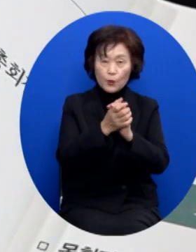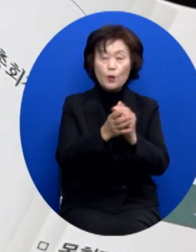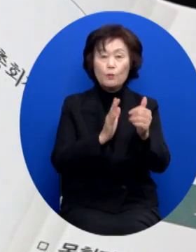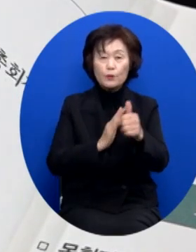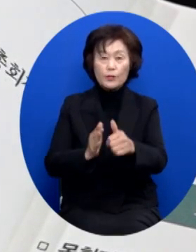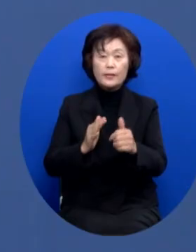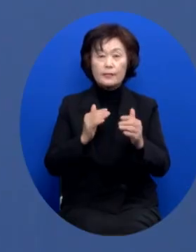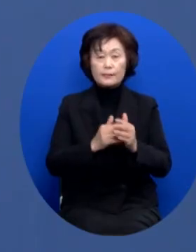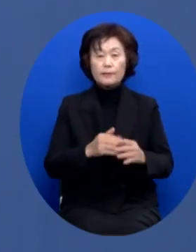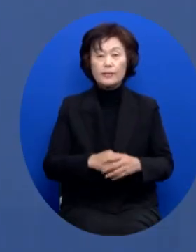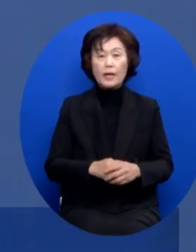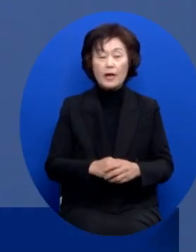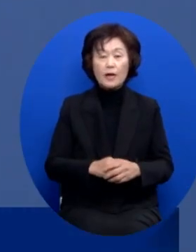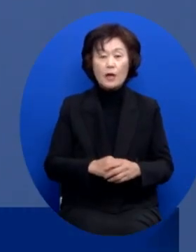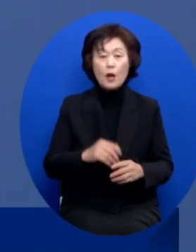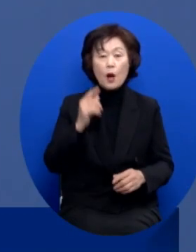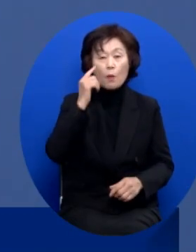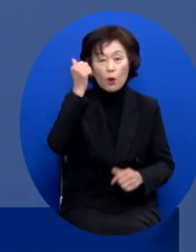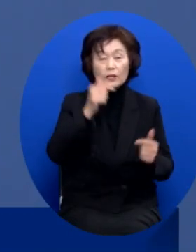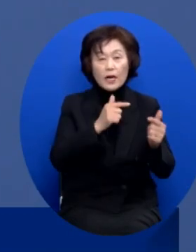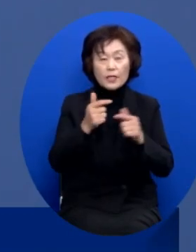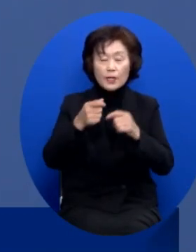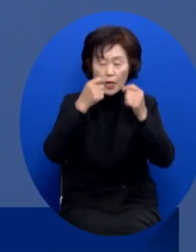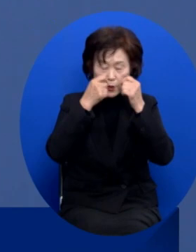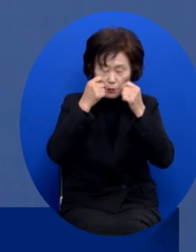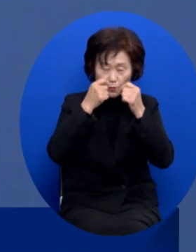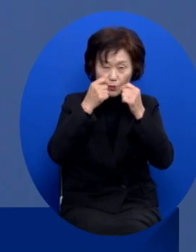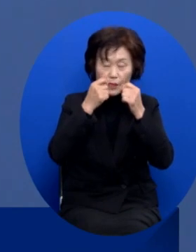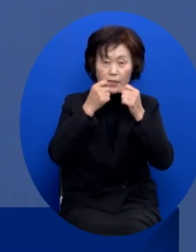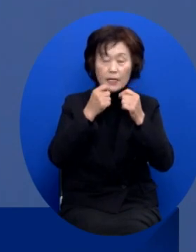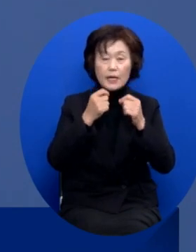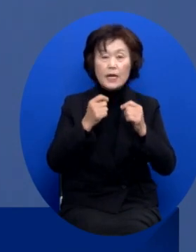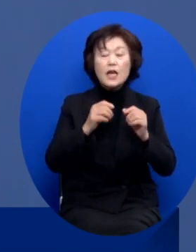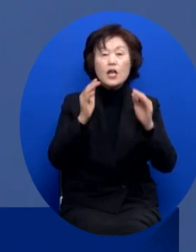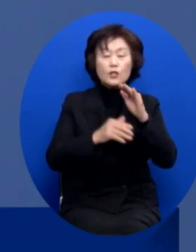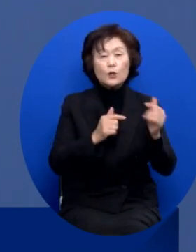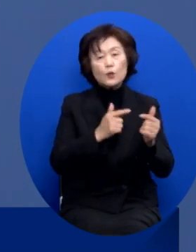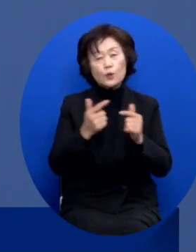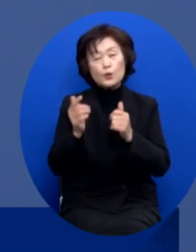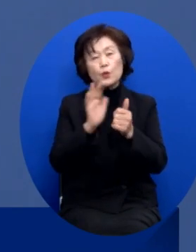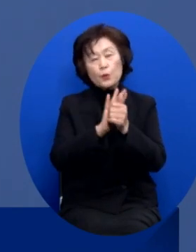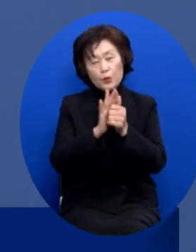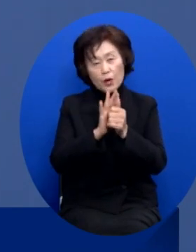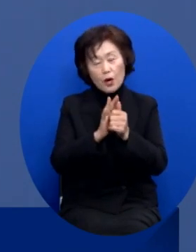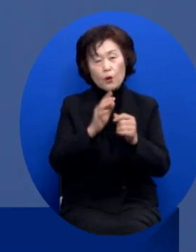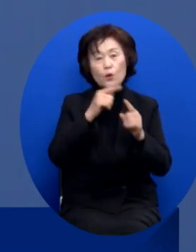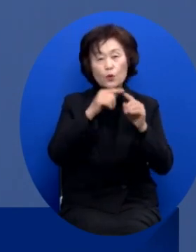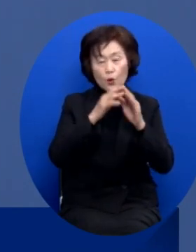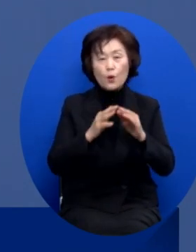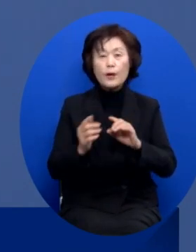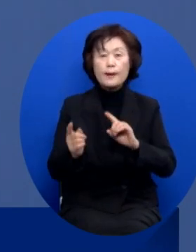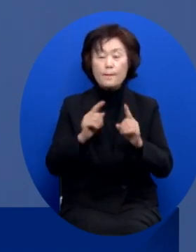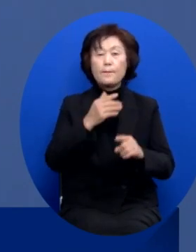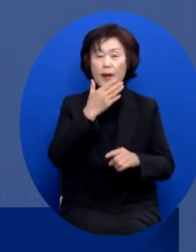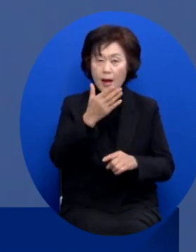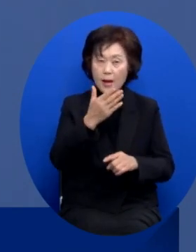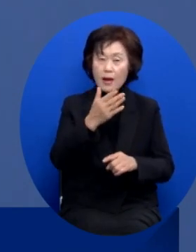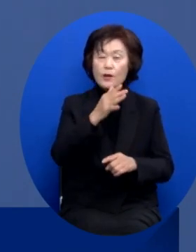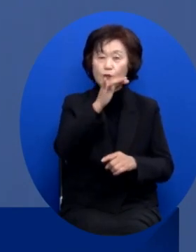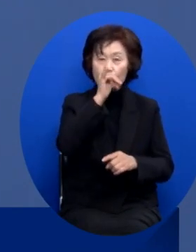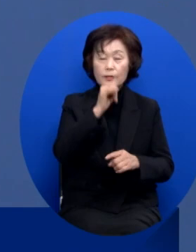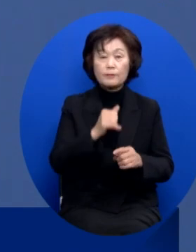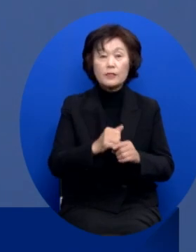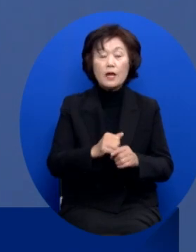강조했습니다. 목사의 눈물이 양떼를 위로하고 교회를 살립니다. 목사의 눈물이